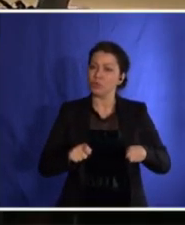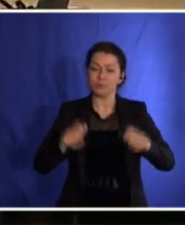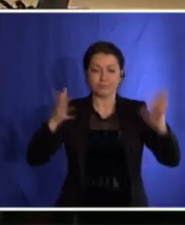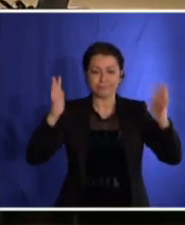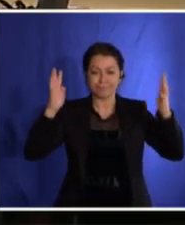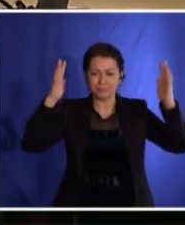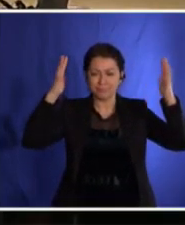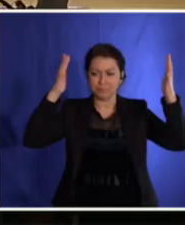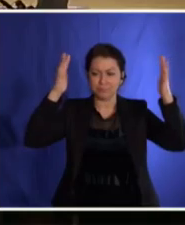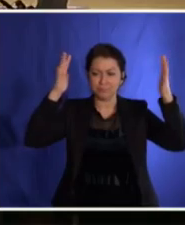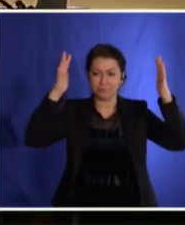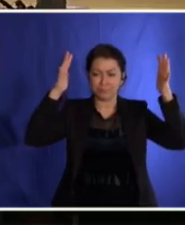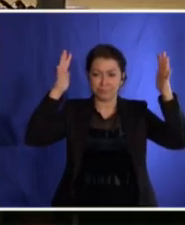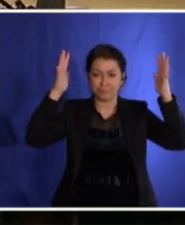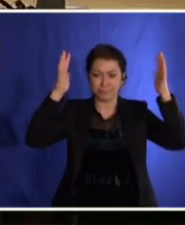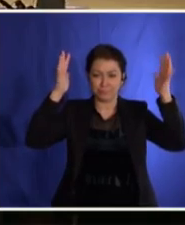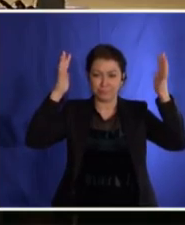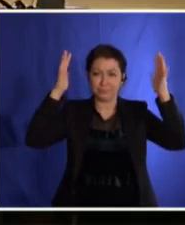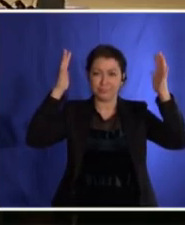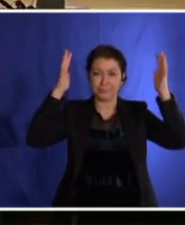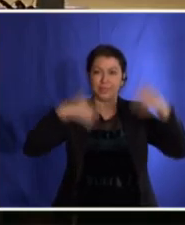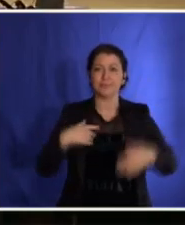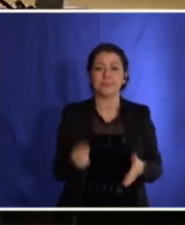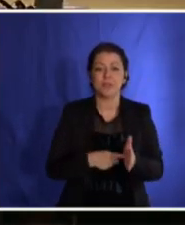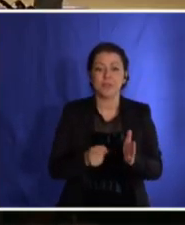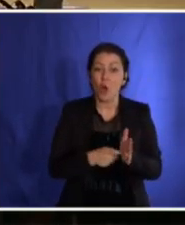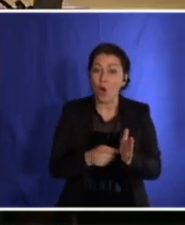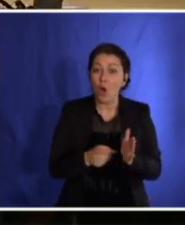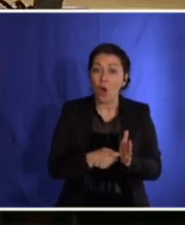so notwendig.